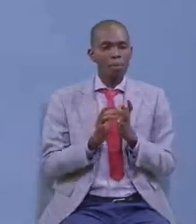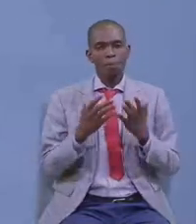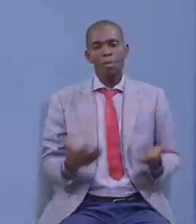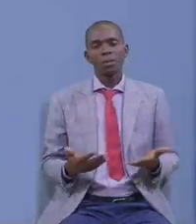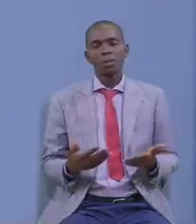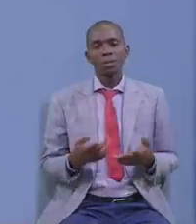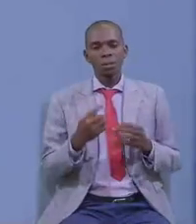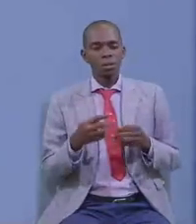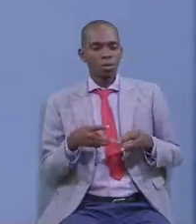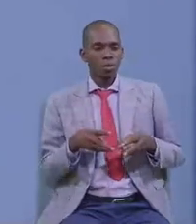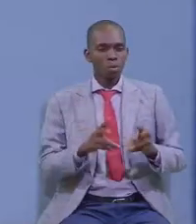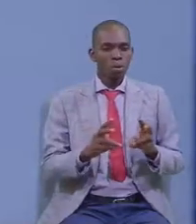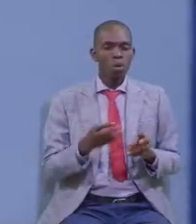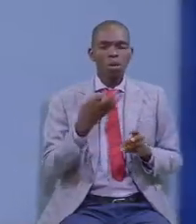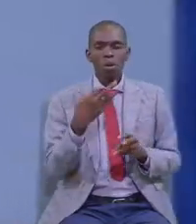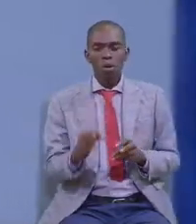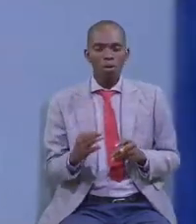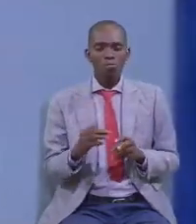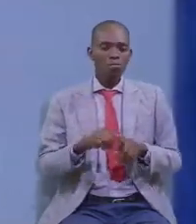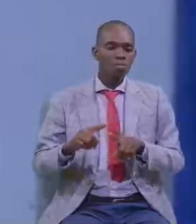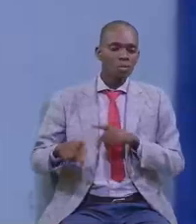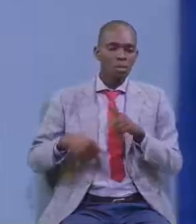Le mode, la méthode de méditation.